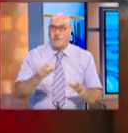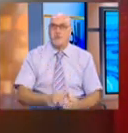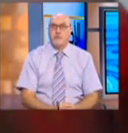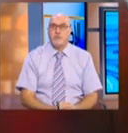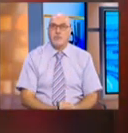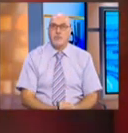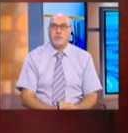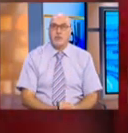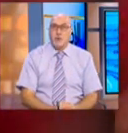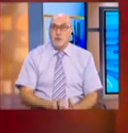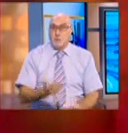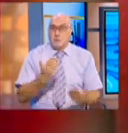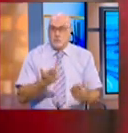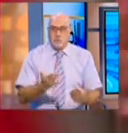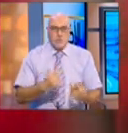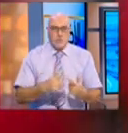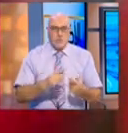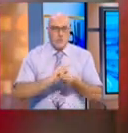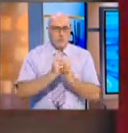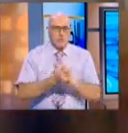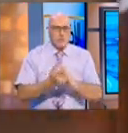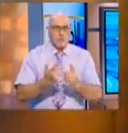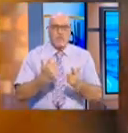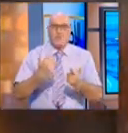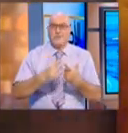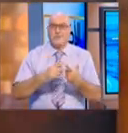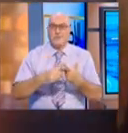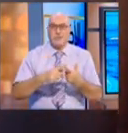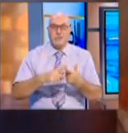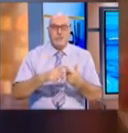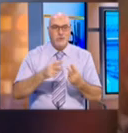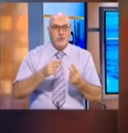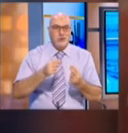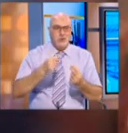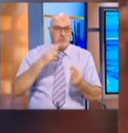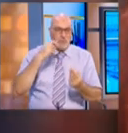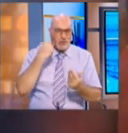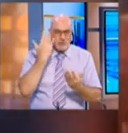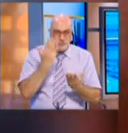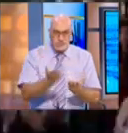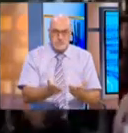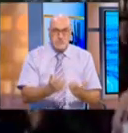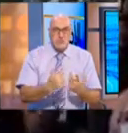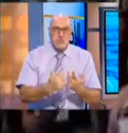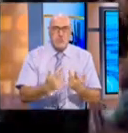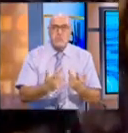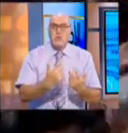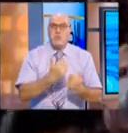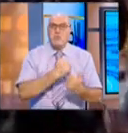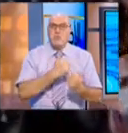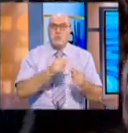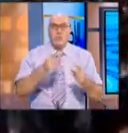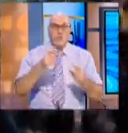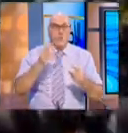الحدود، فصار أداة رخيصة في يد قوى إقليمية يهددون بها دول الجوار ويكرسونها لأطماع